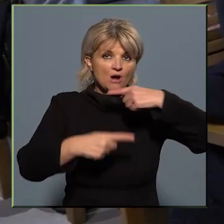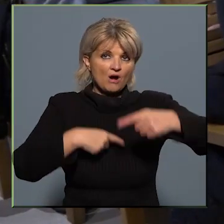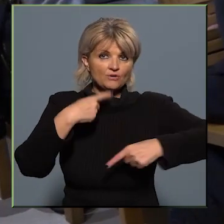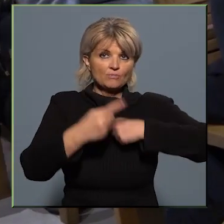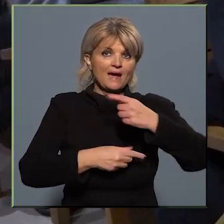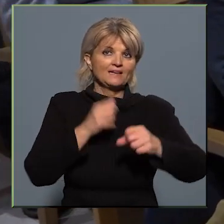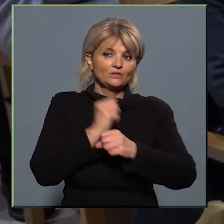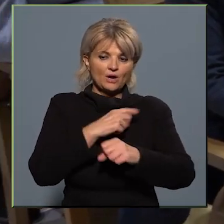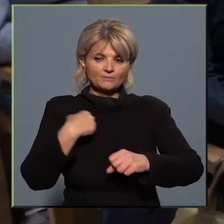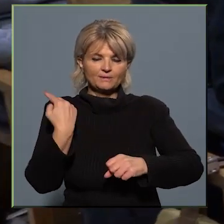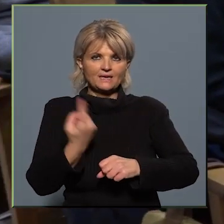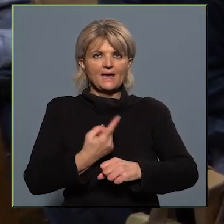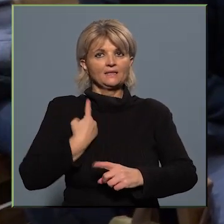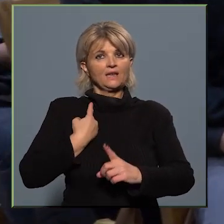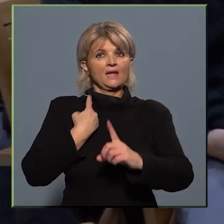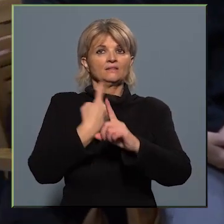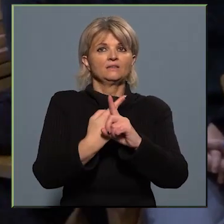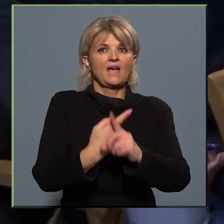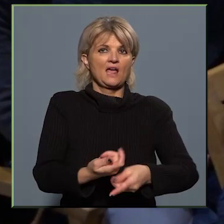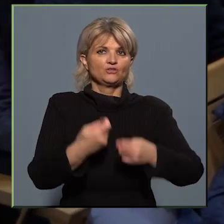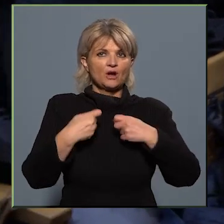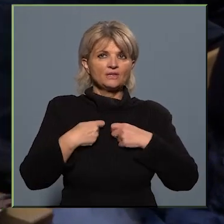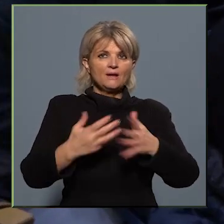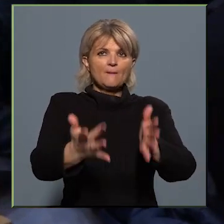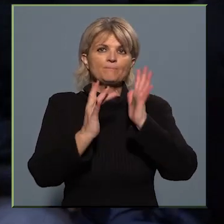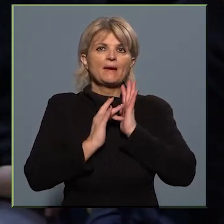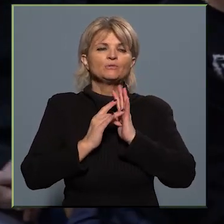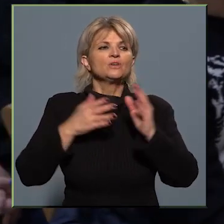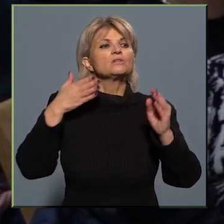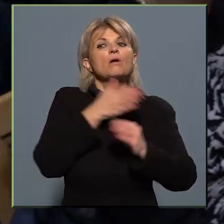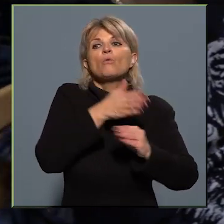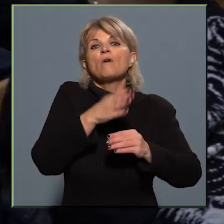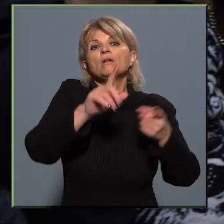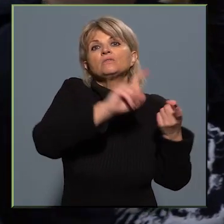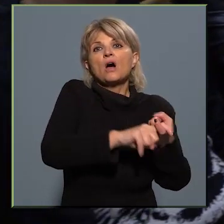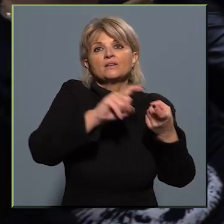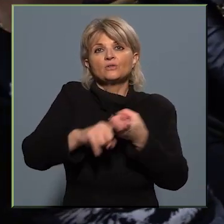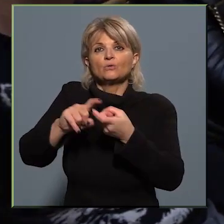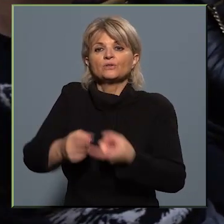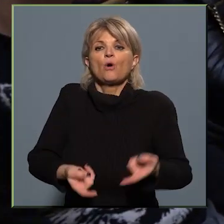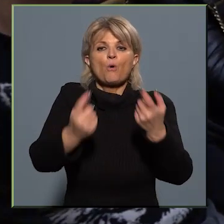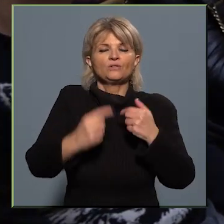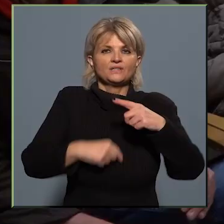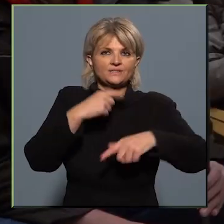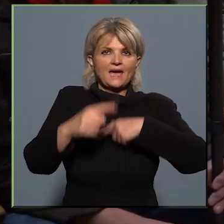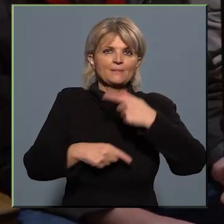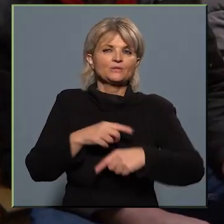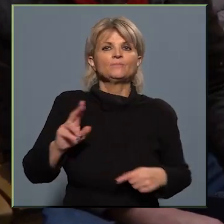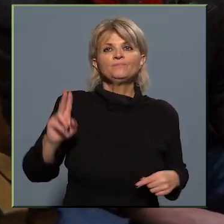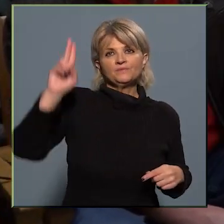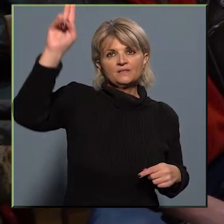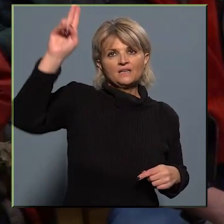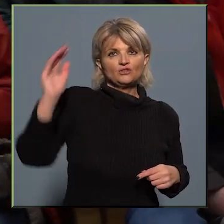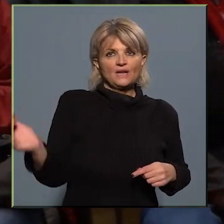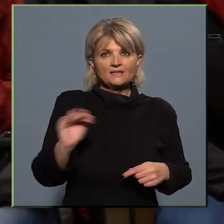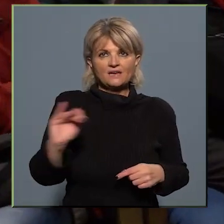a identitást ad. Megmutatja, hogy kihez tartozunk, honnan származunk, Isten gyermeke vagyunk,